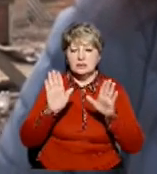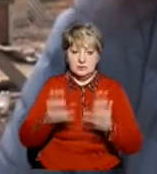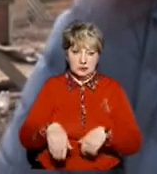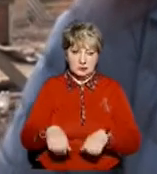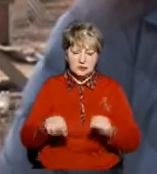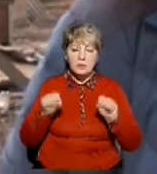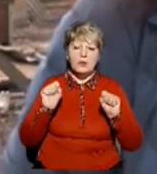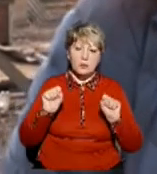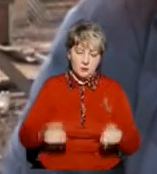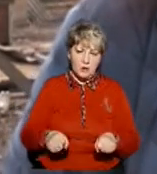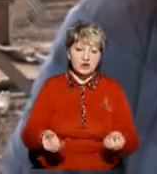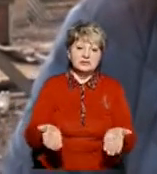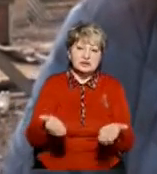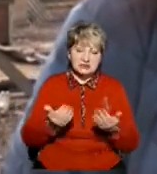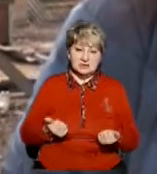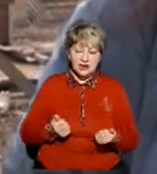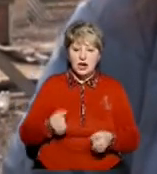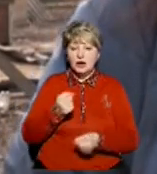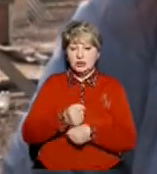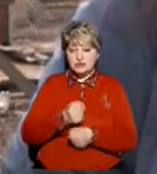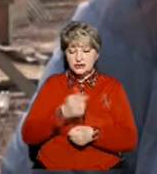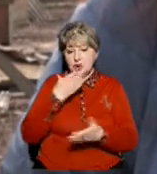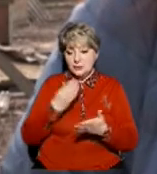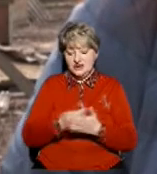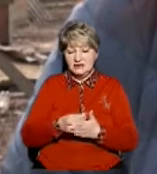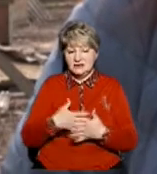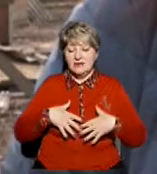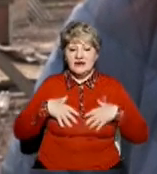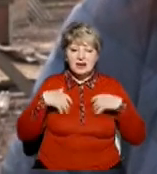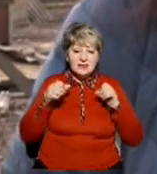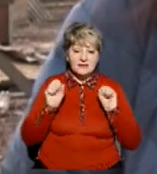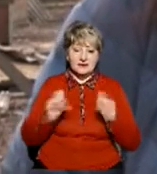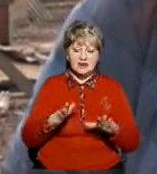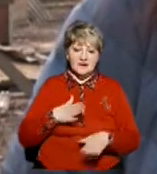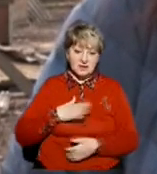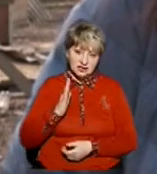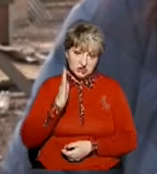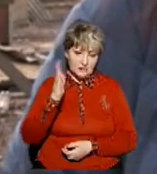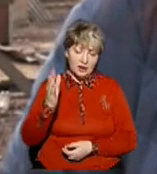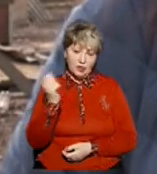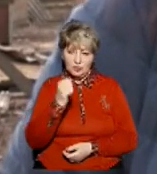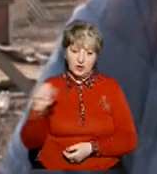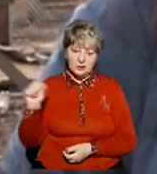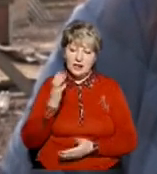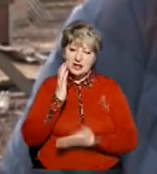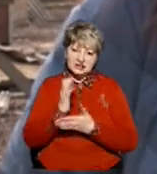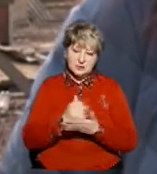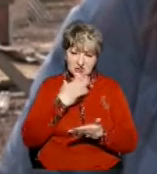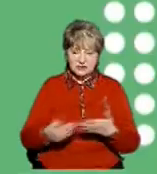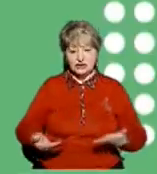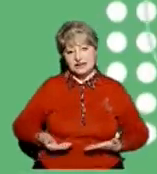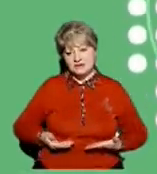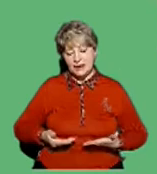можна. Просто, ну, зробіть свій внесок от в наше майбутнє, да, і в перемогу, і збережіть собі